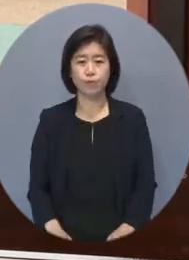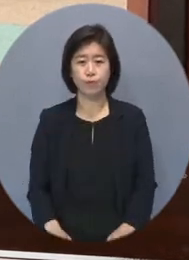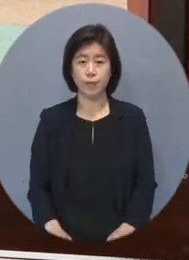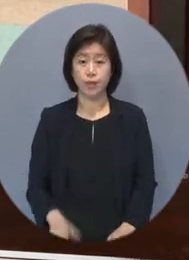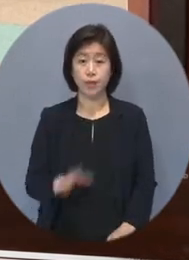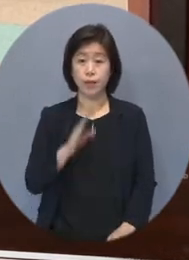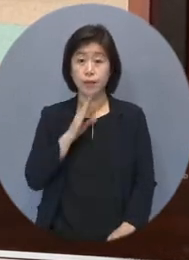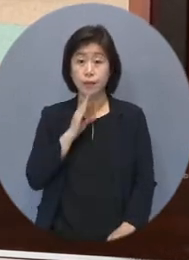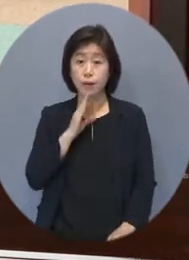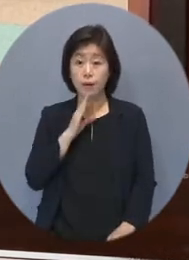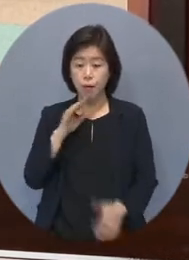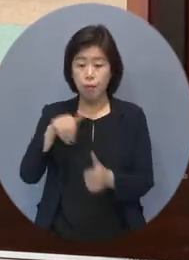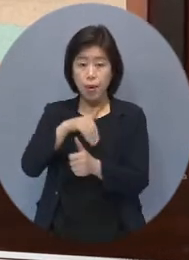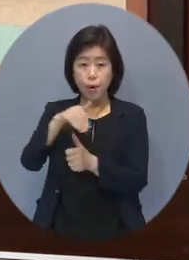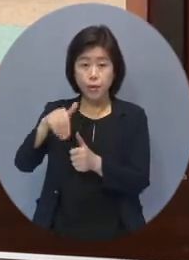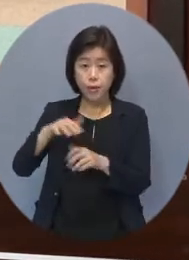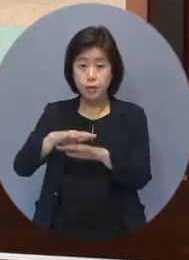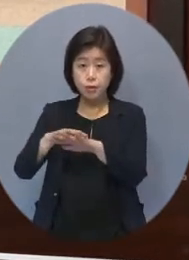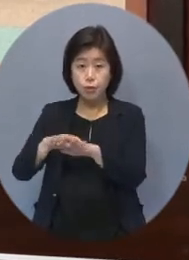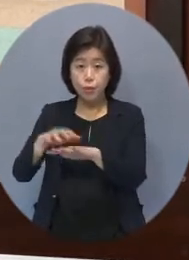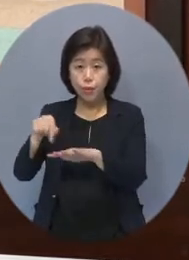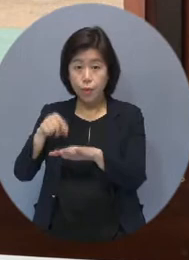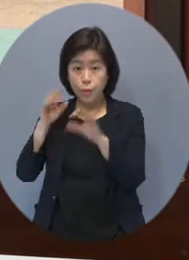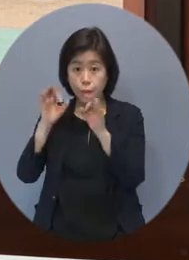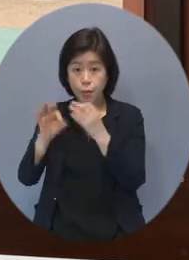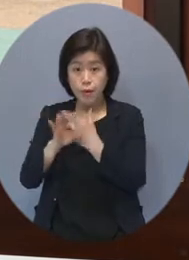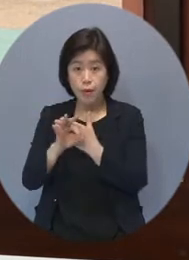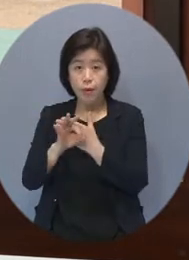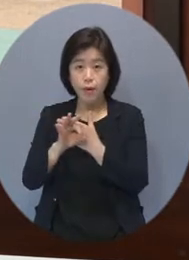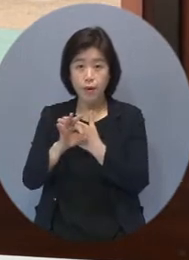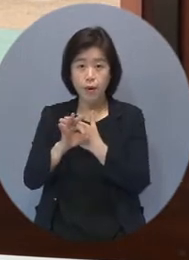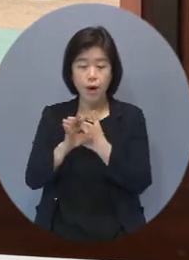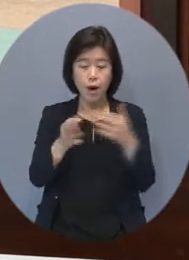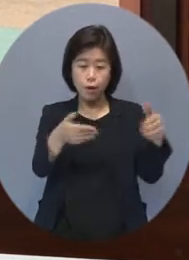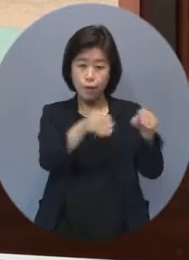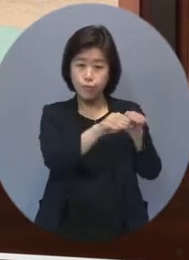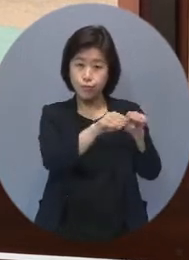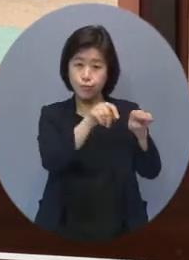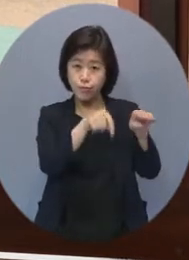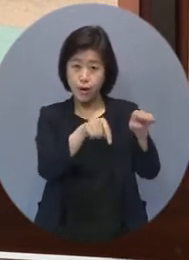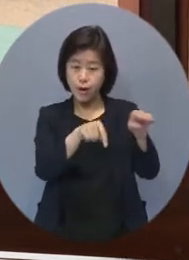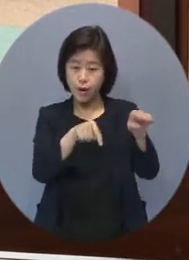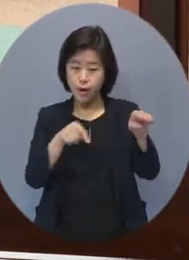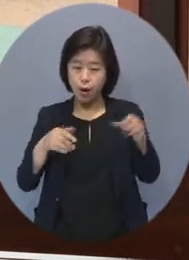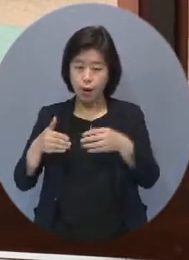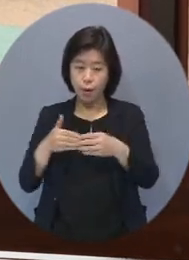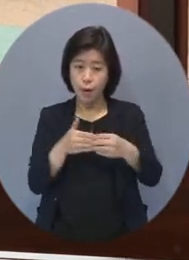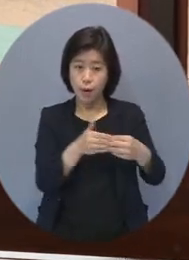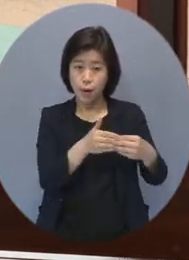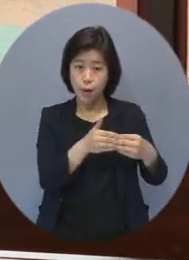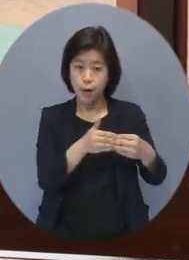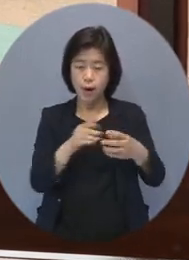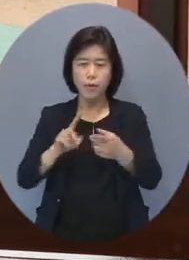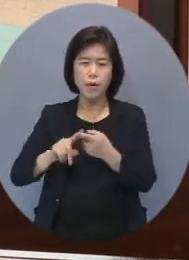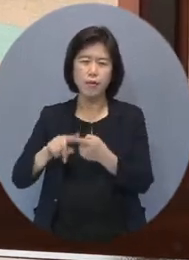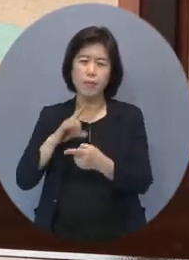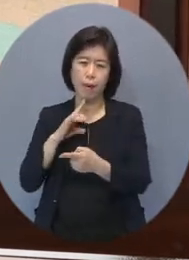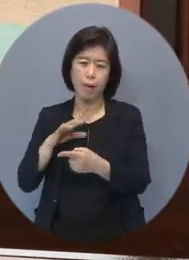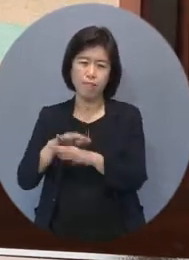청사까지 안내되는 길이 되어 있거든요. 근데 중간중간에 뭐 북카페라든가 계단이라든가 건널목이 있는데